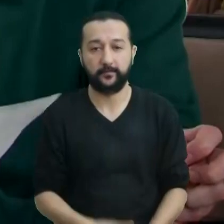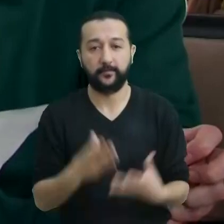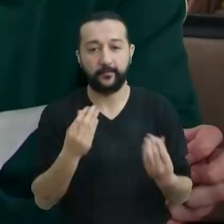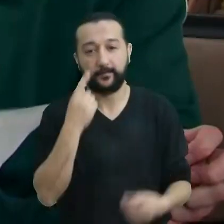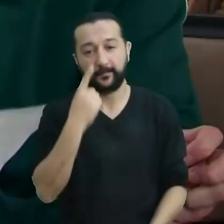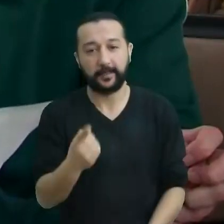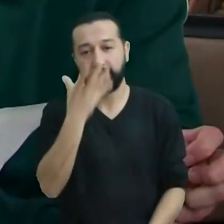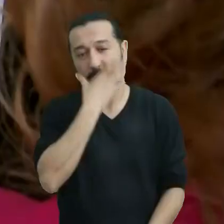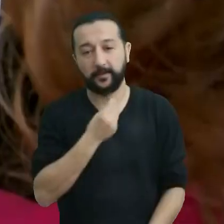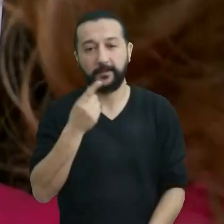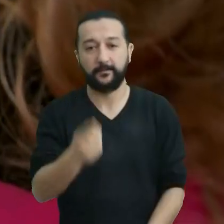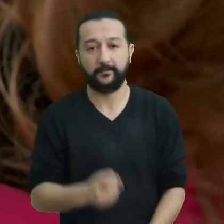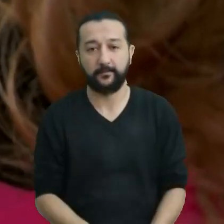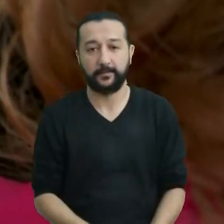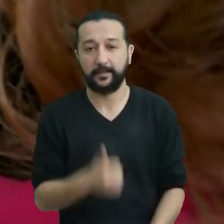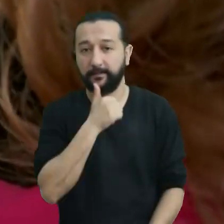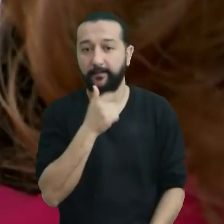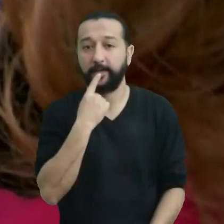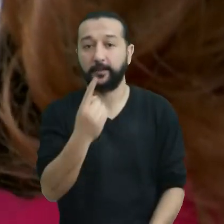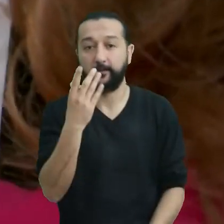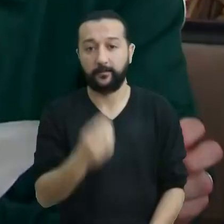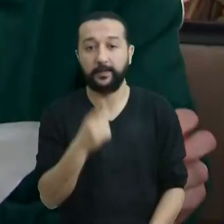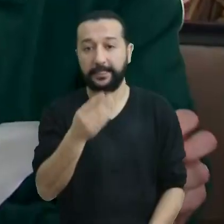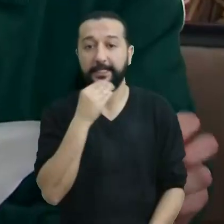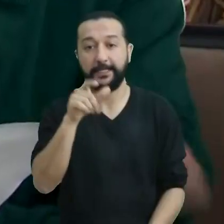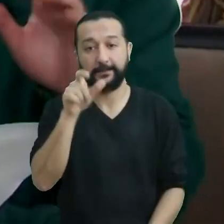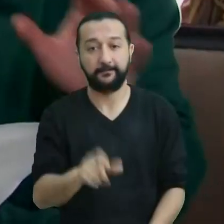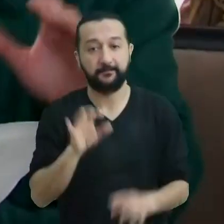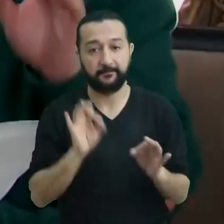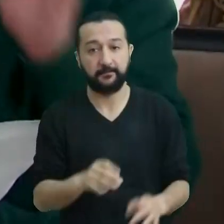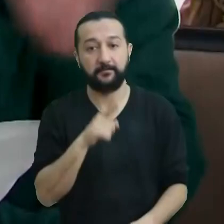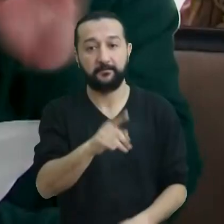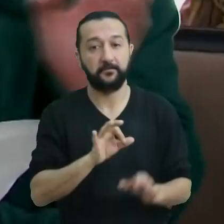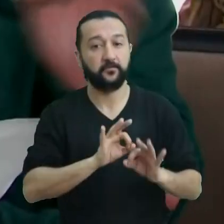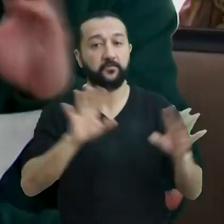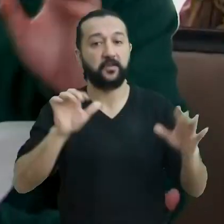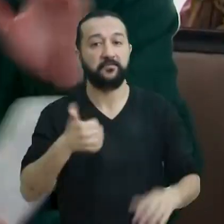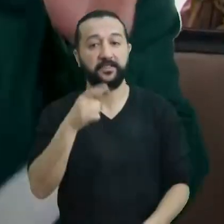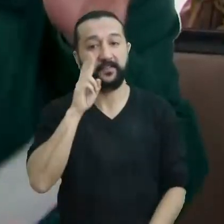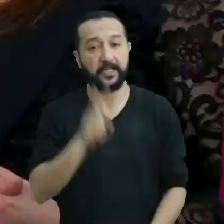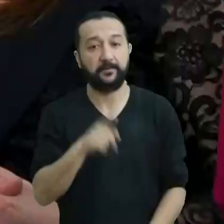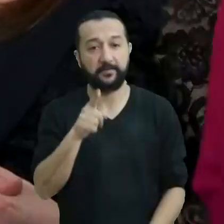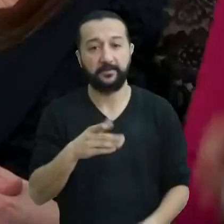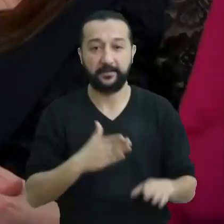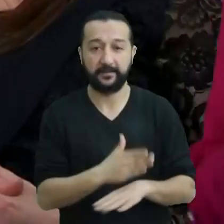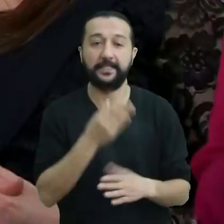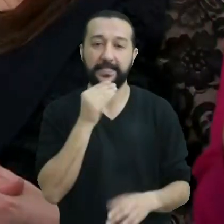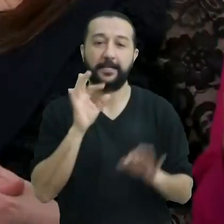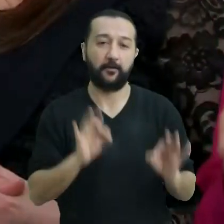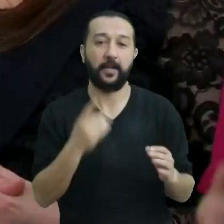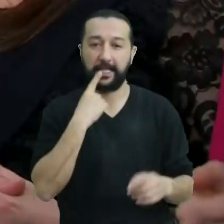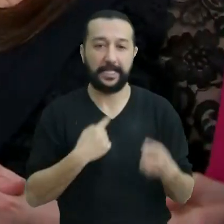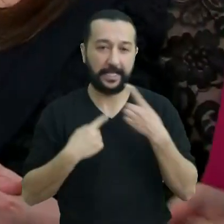Ay şuraya baksana. Yalnız baba bir şey söyleyeyim mi? Gençliğinizde Robert De Niro. Değil mi? Vay. Gençken